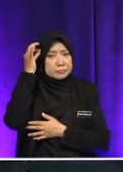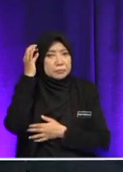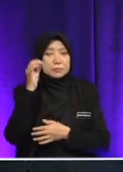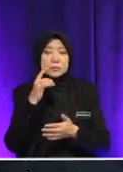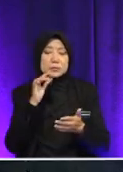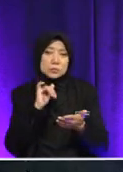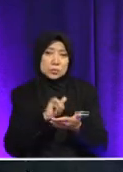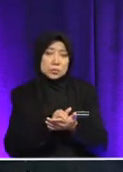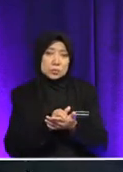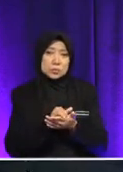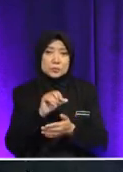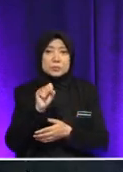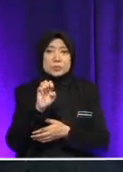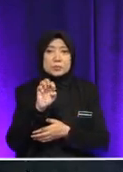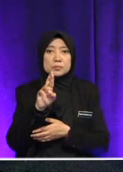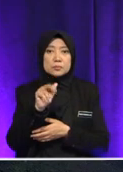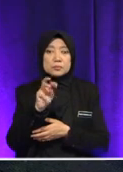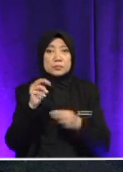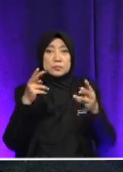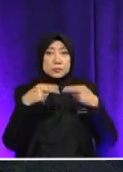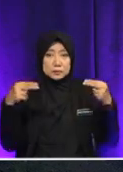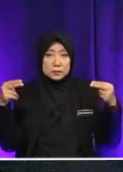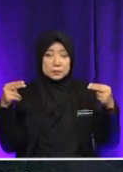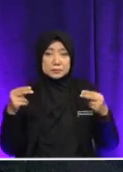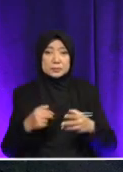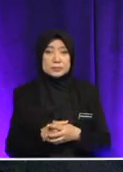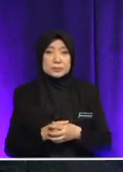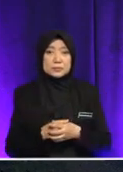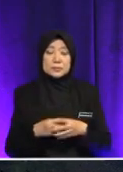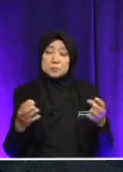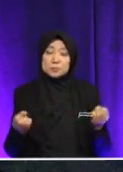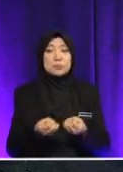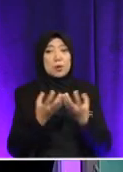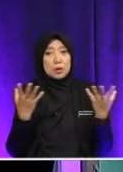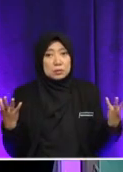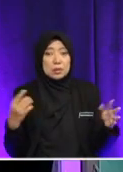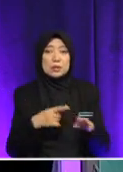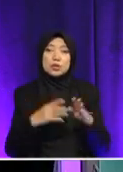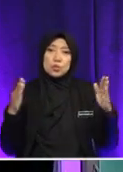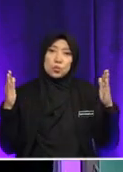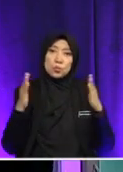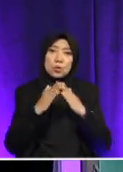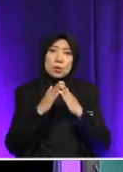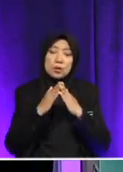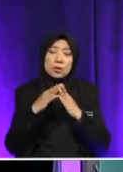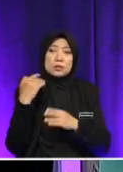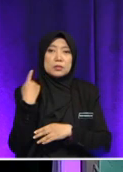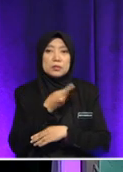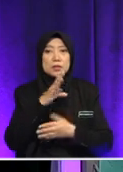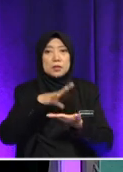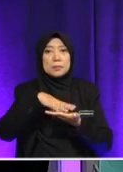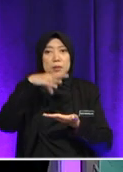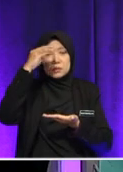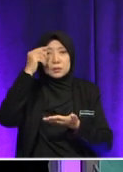suami yang terlintas dalam pikiran perhiasanku ada di rumah kita akan belajar posisi